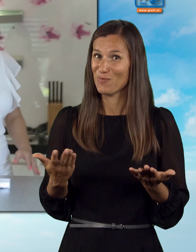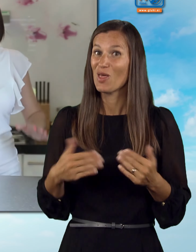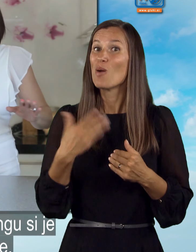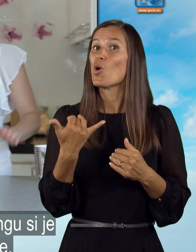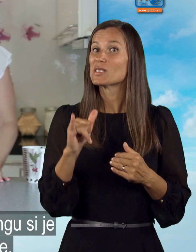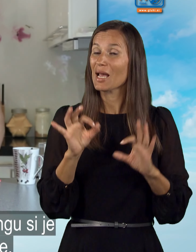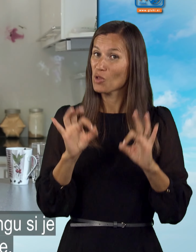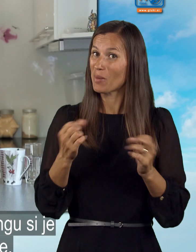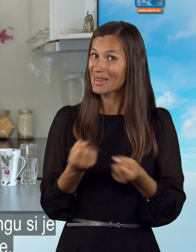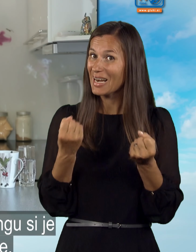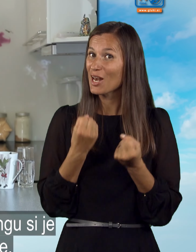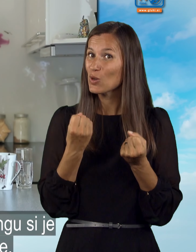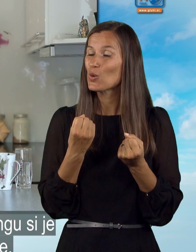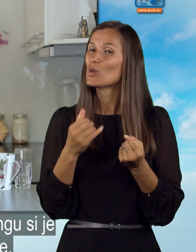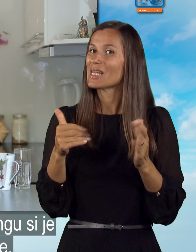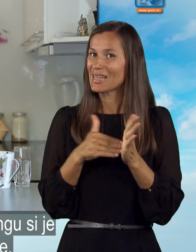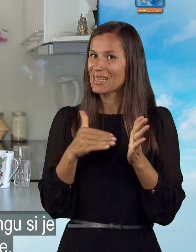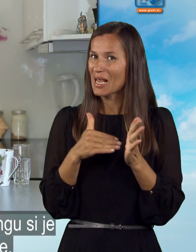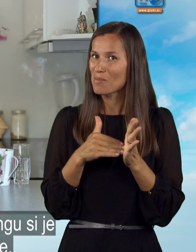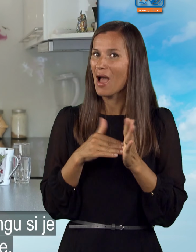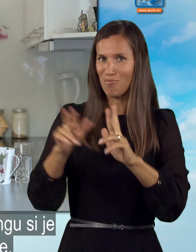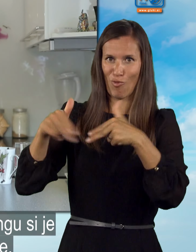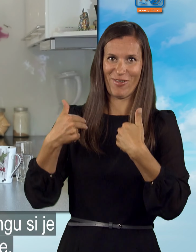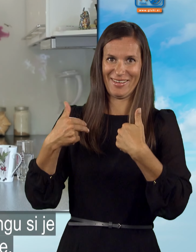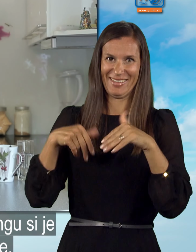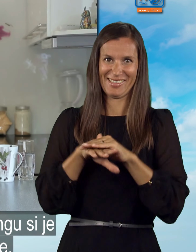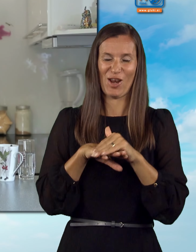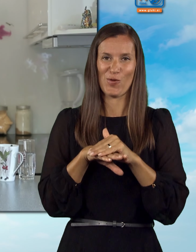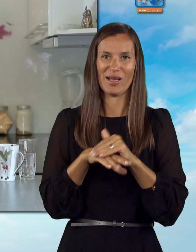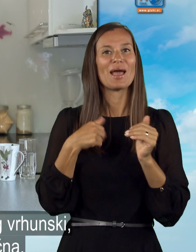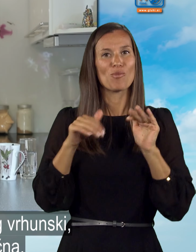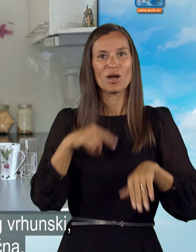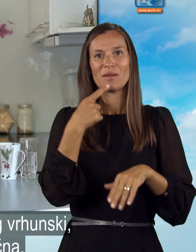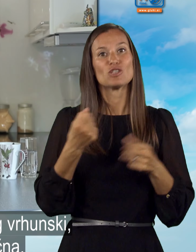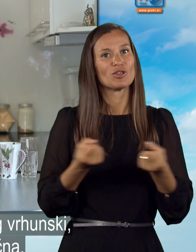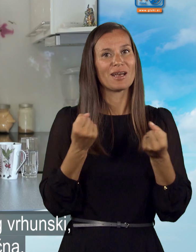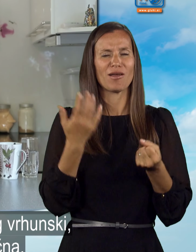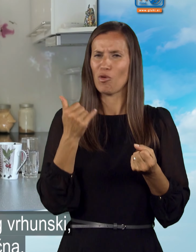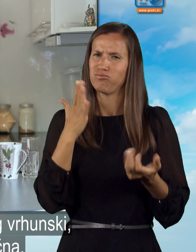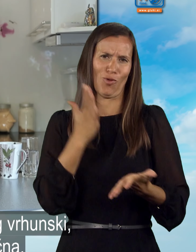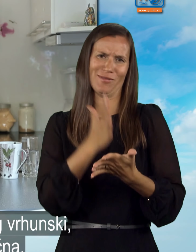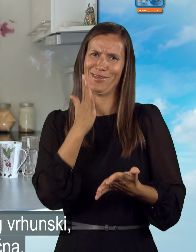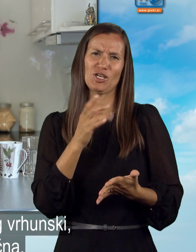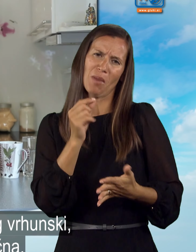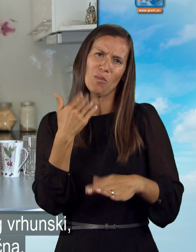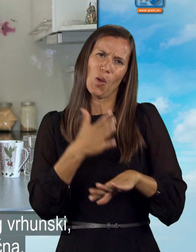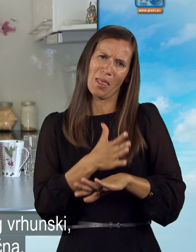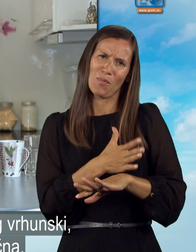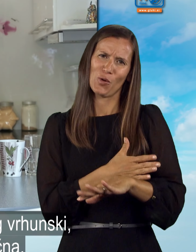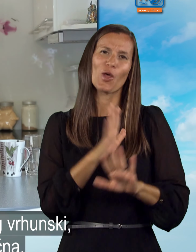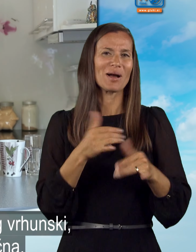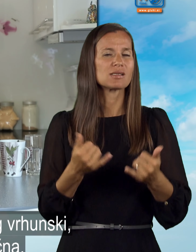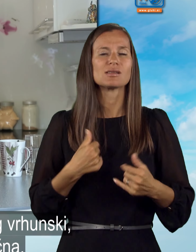Takole, po vsakem dobrem treningu je treba povrniti zaloge. Jaz moram reči, da je bil trening vrhunski, malo je bilo